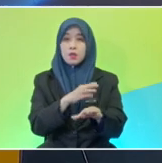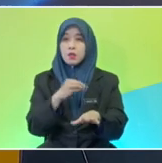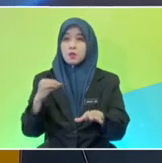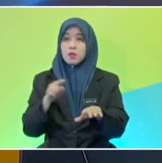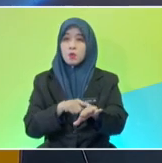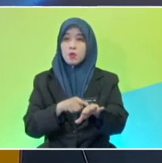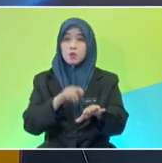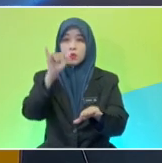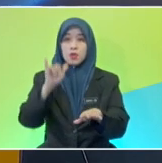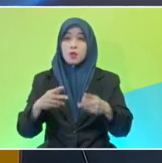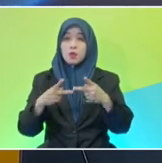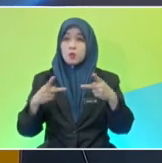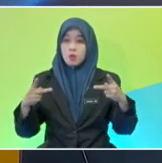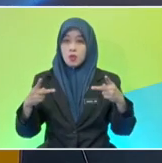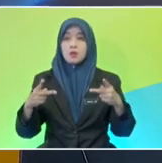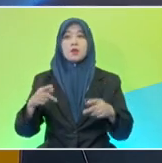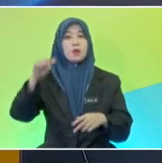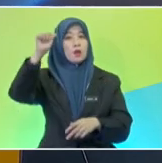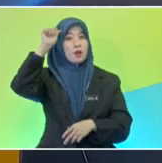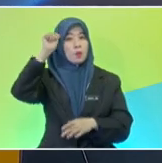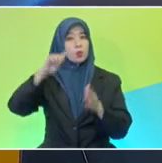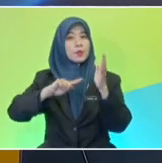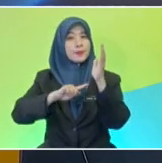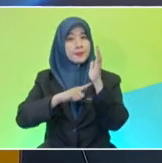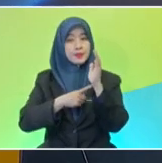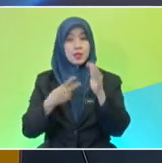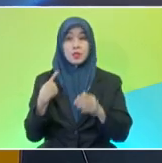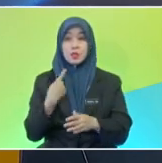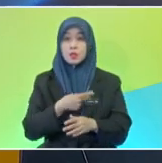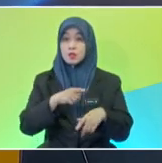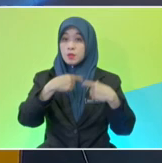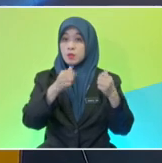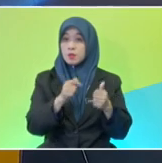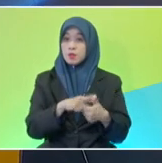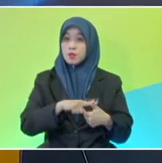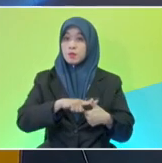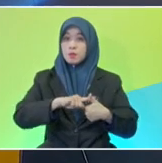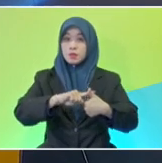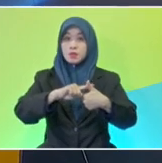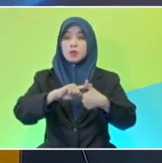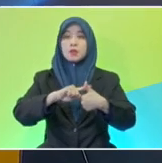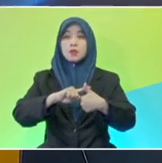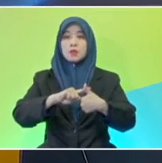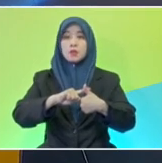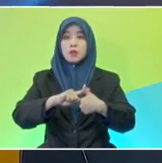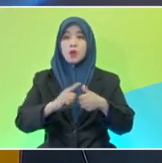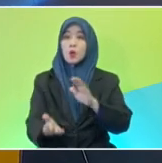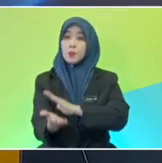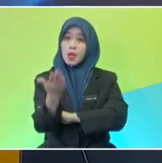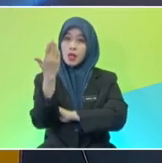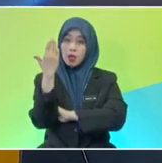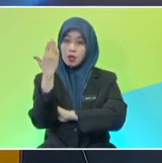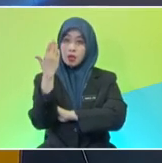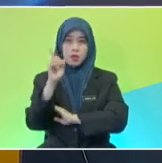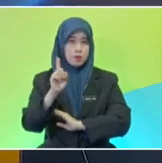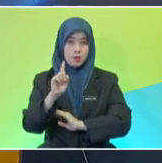Jadi mulalah Kemal dululah. Okey, kita pergi yang pertama pagi cikgu. Pagi, ya, kita pergi waktu pagi. Yang pertama, cuba pagi. Cuba Kemal pilih mana satu